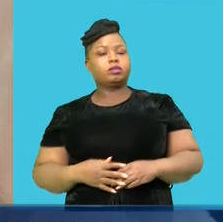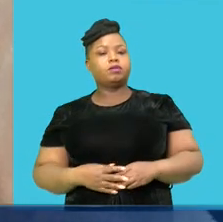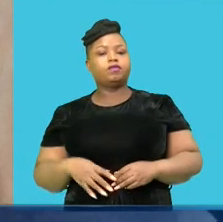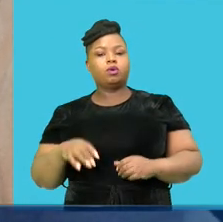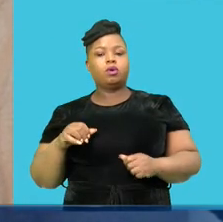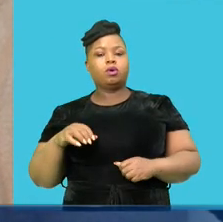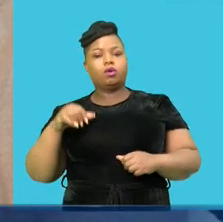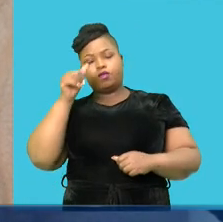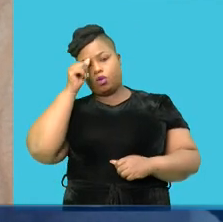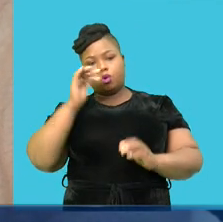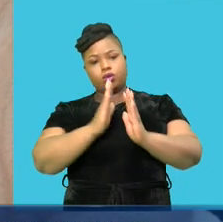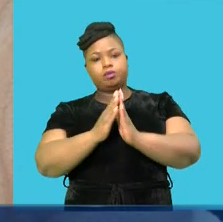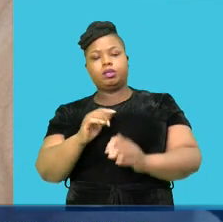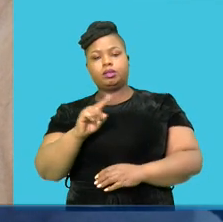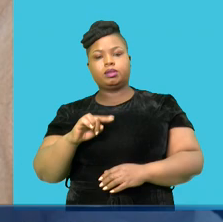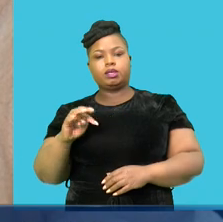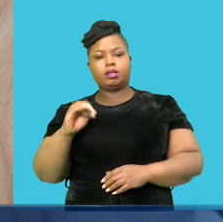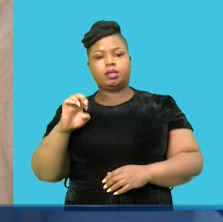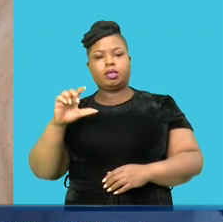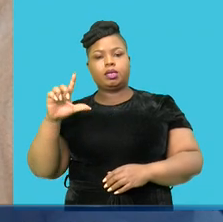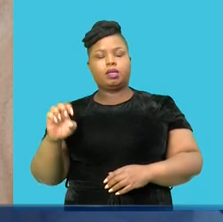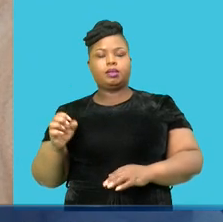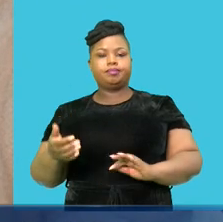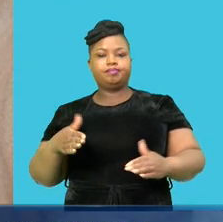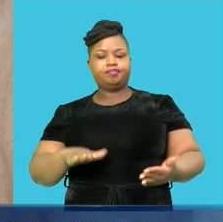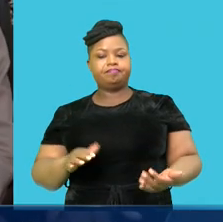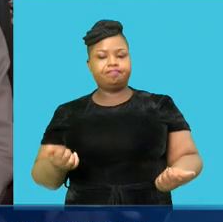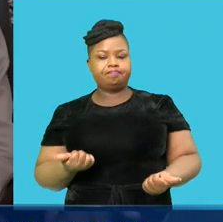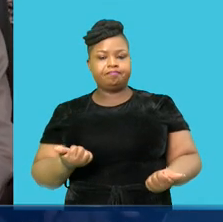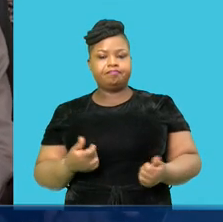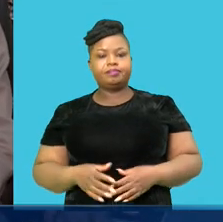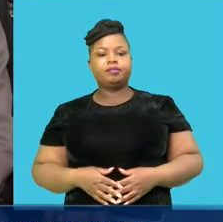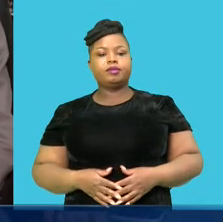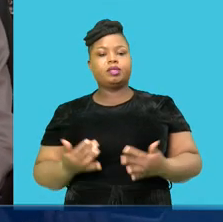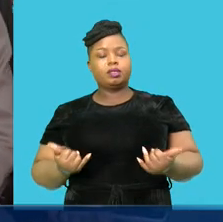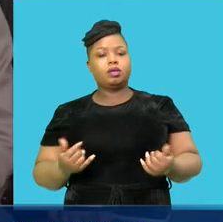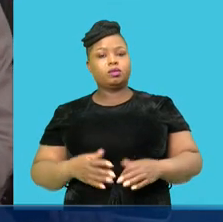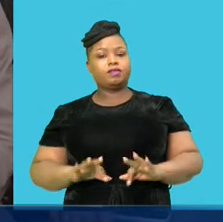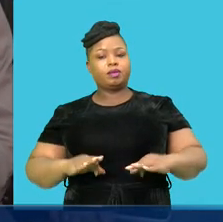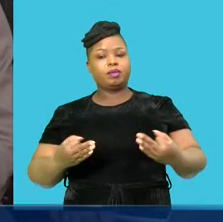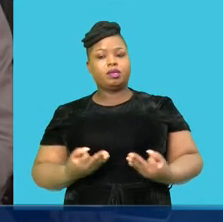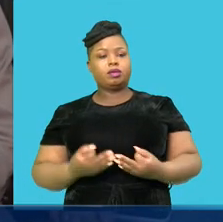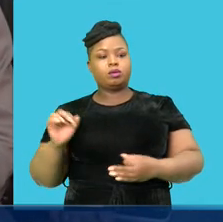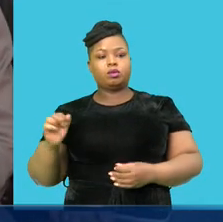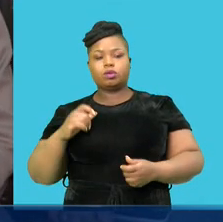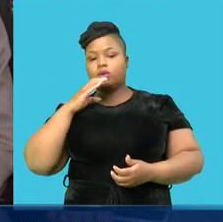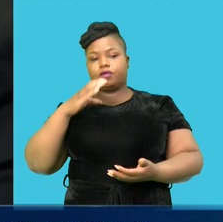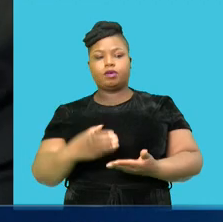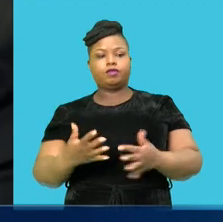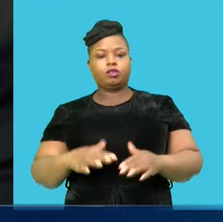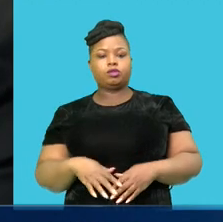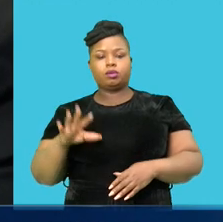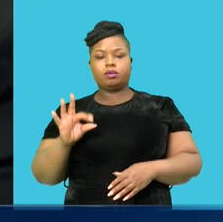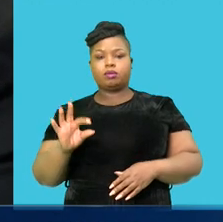Awards uzanele Mpokazi Nkambule ulandulele eli. Oku kungqinwe lusapho lwakhe kwingxelo ngomvulo